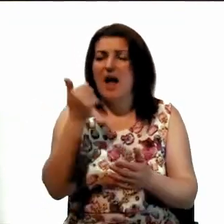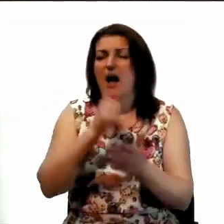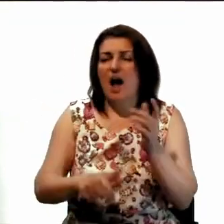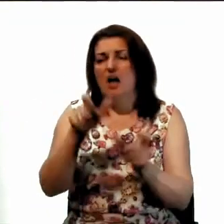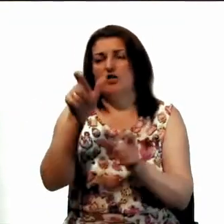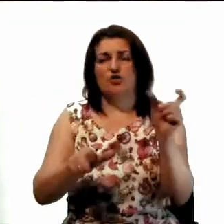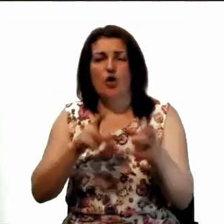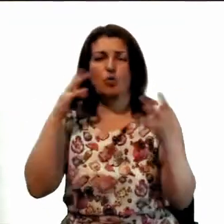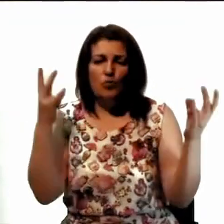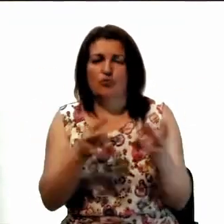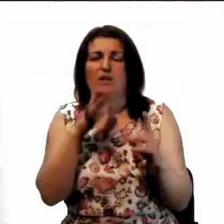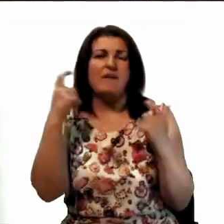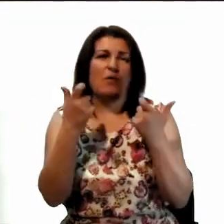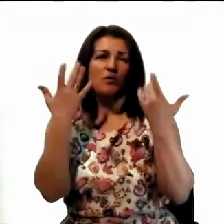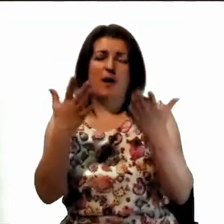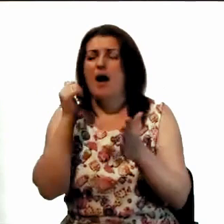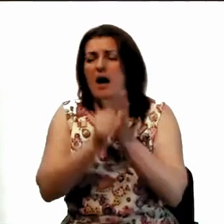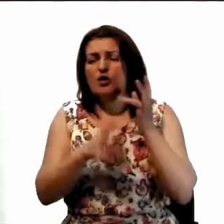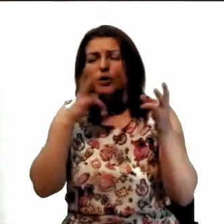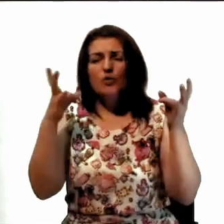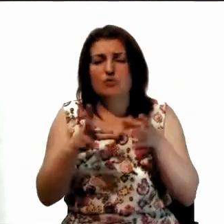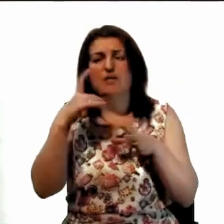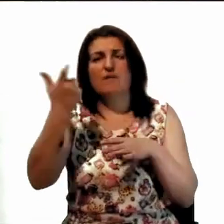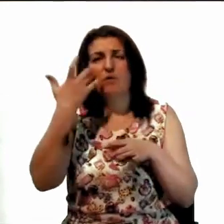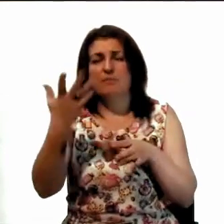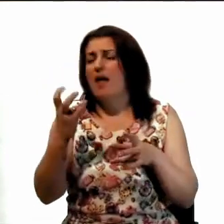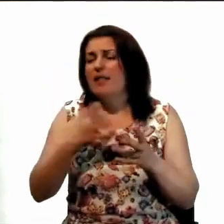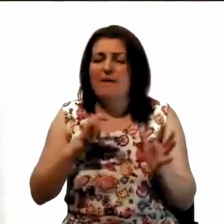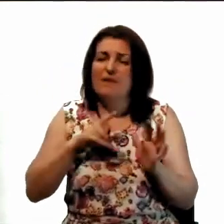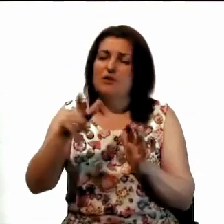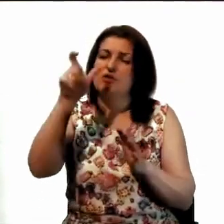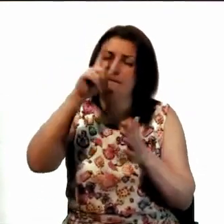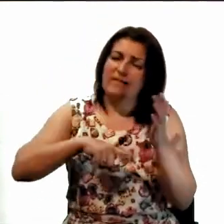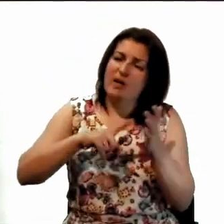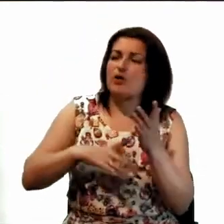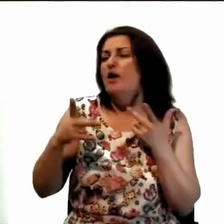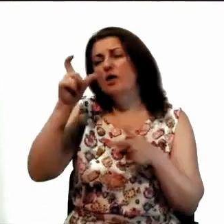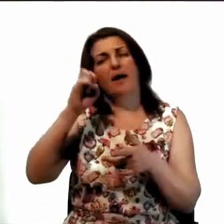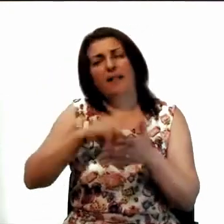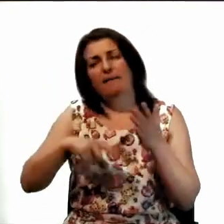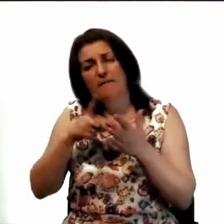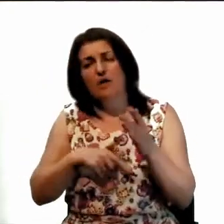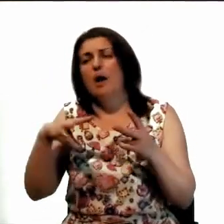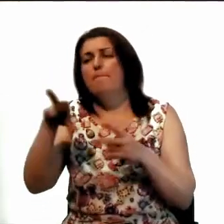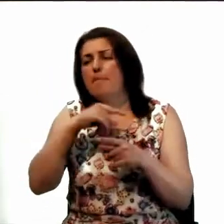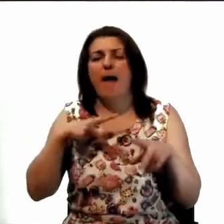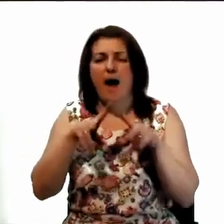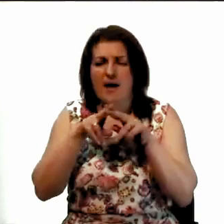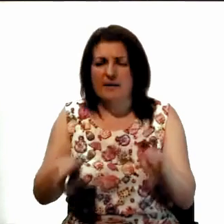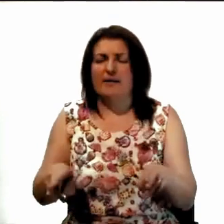нуждается в Господе. Каждый нуждается в Господе. Неважно, ты верующий или ты неверующий, мы